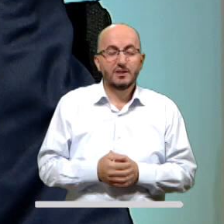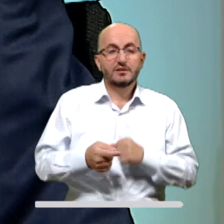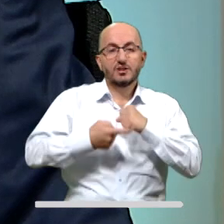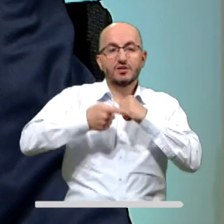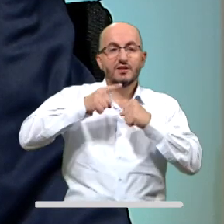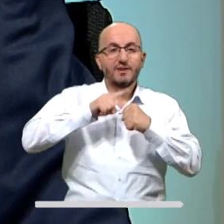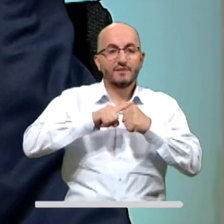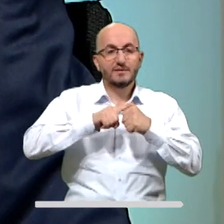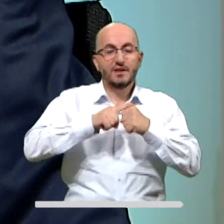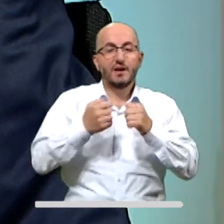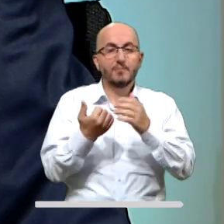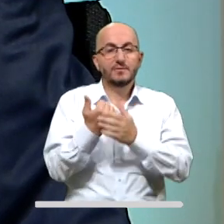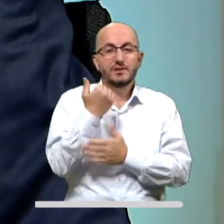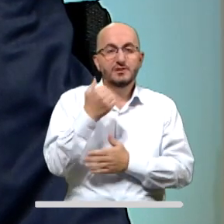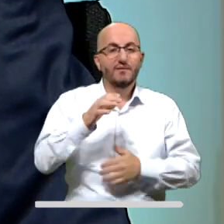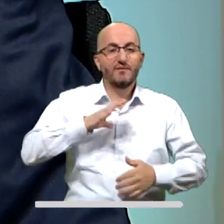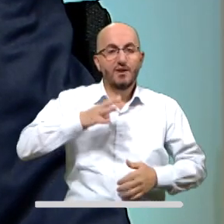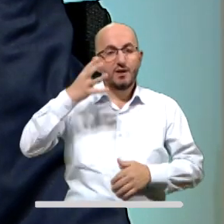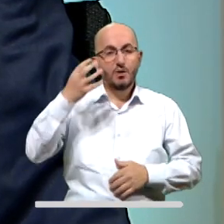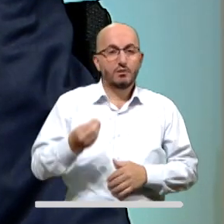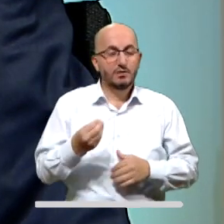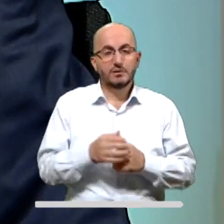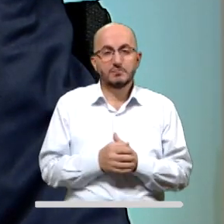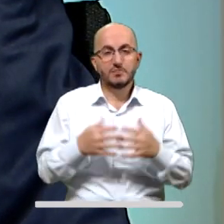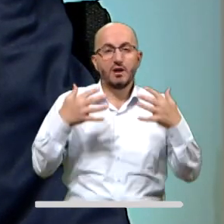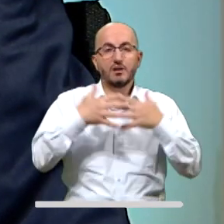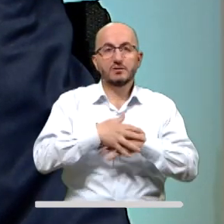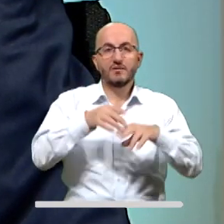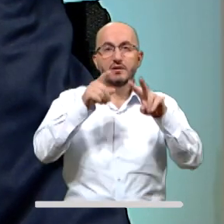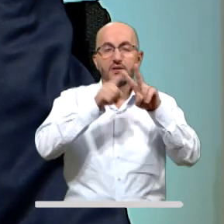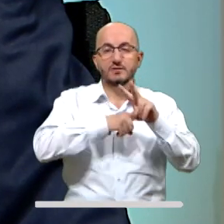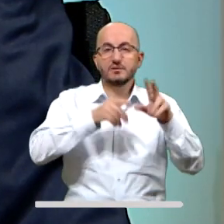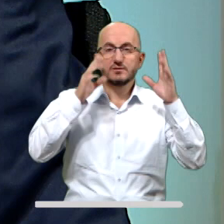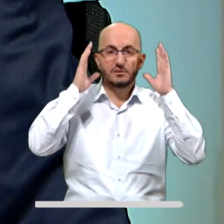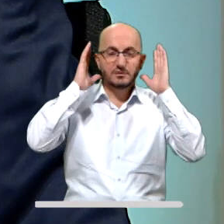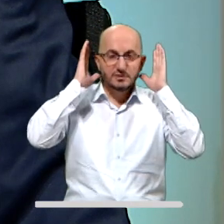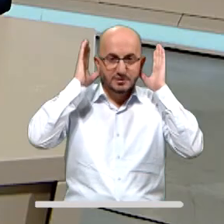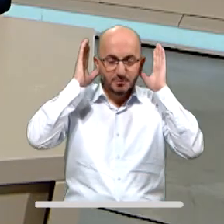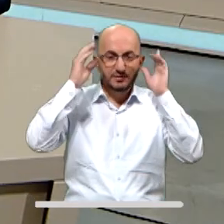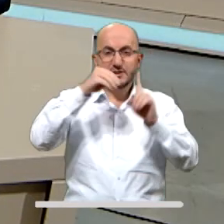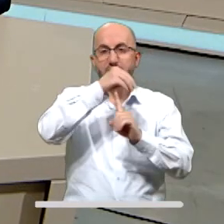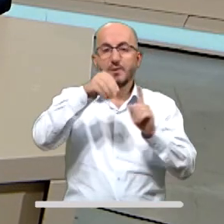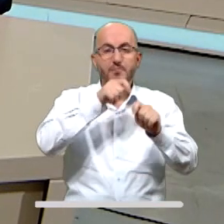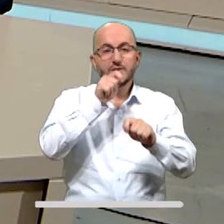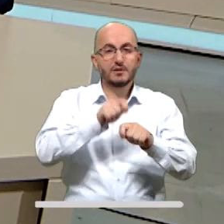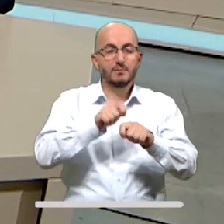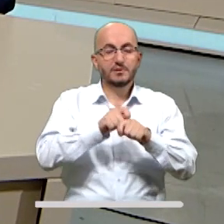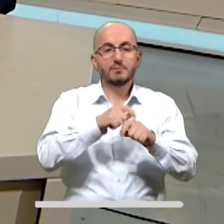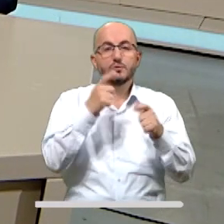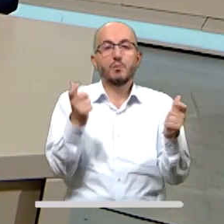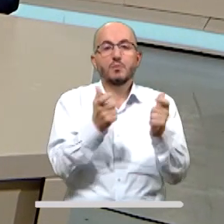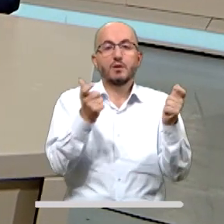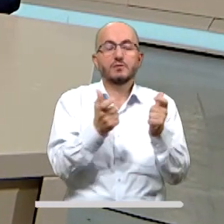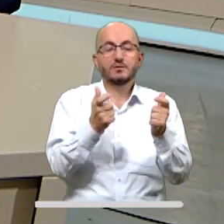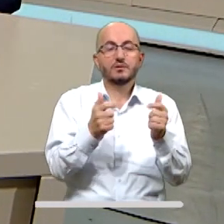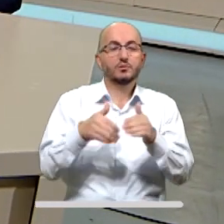hafta abdestim var olarak bir akşam ve yatsı namazını kıldırdım bir cemaate. Evet. Bir yerde bir toplantıdaydık.